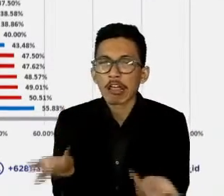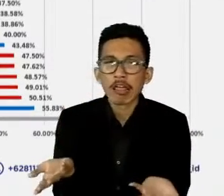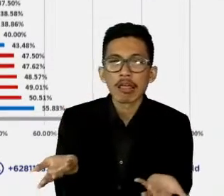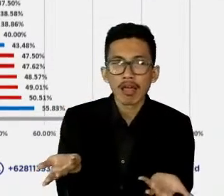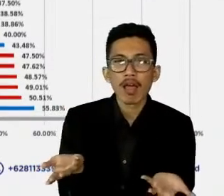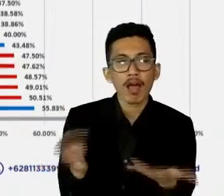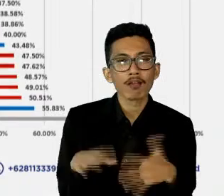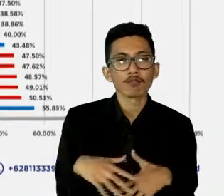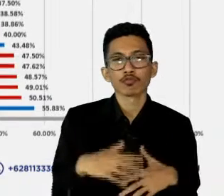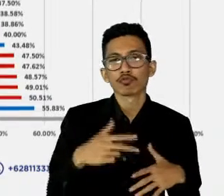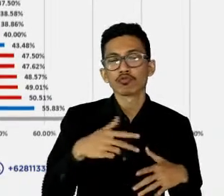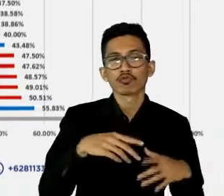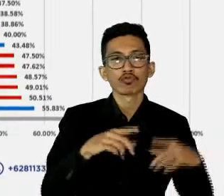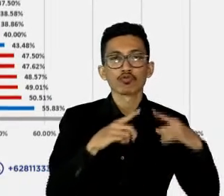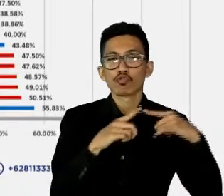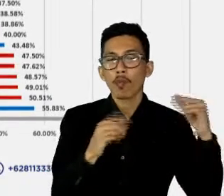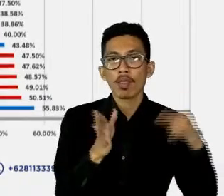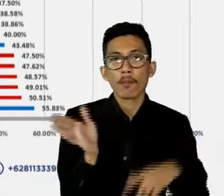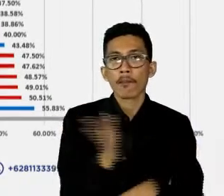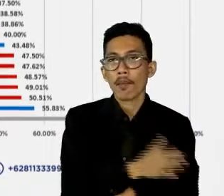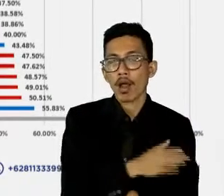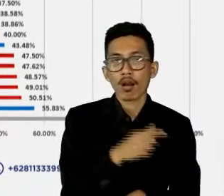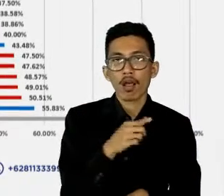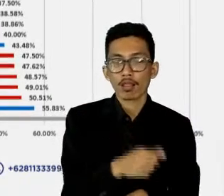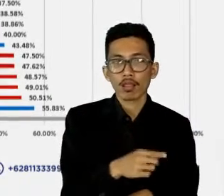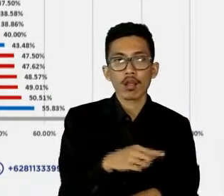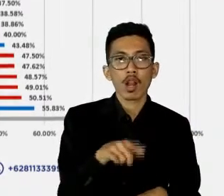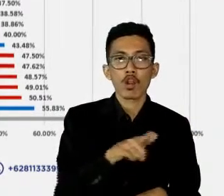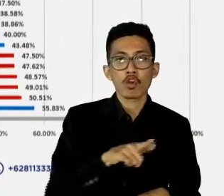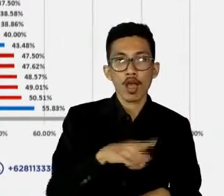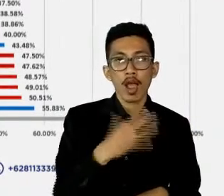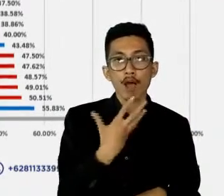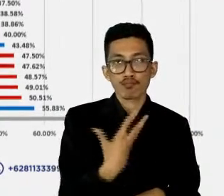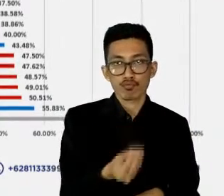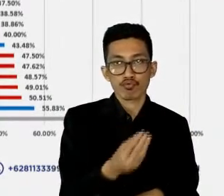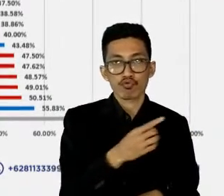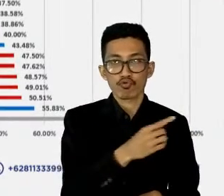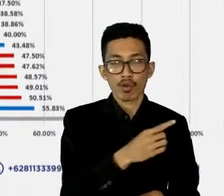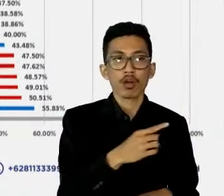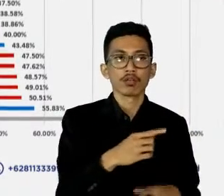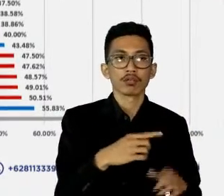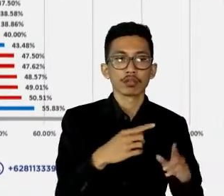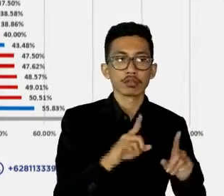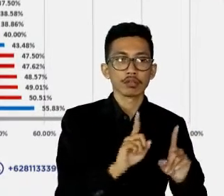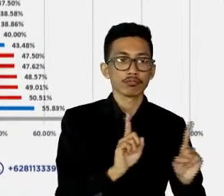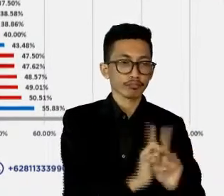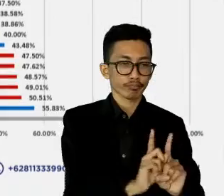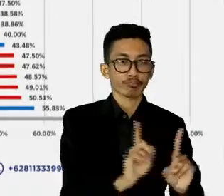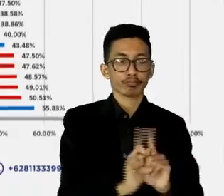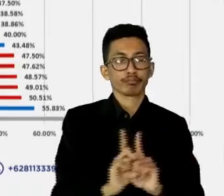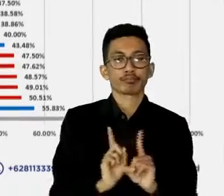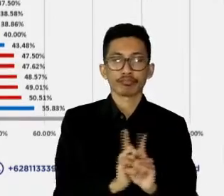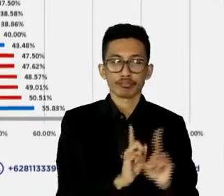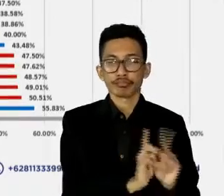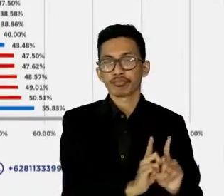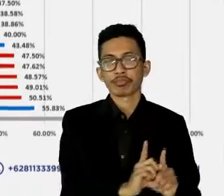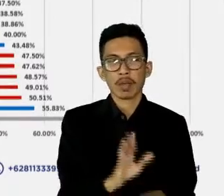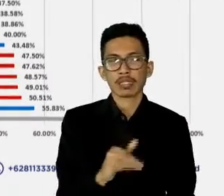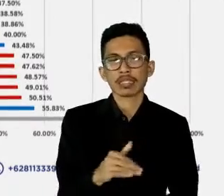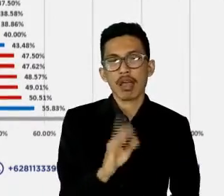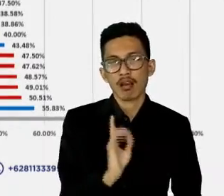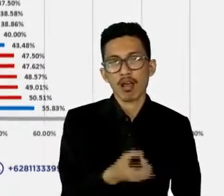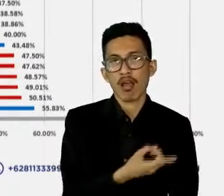Yang ketiga Sumatera Barat, ini 50% kelurahan dan desa di sana, ternyata memang kepatuhan menjaga jaraknya masih cukup